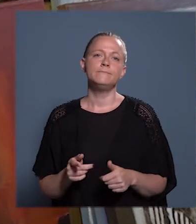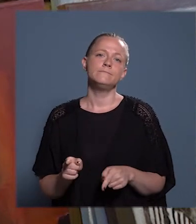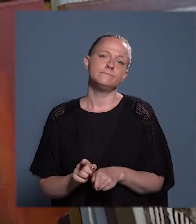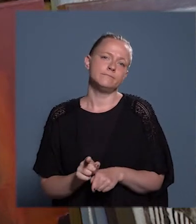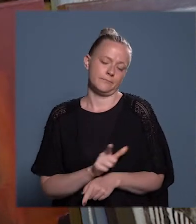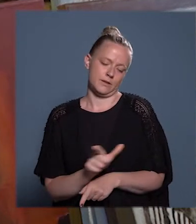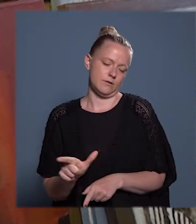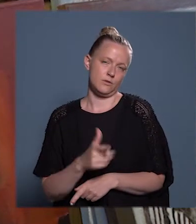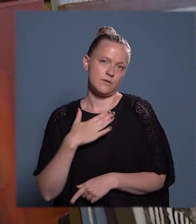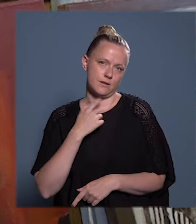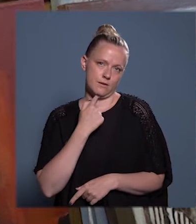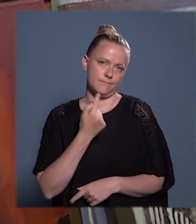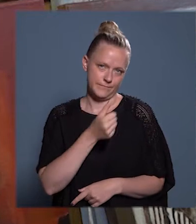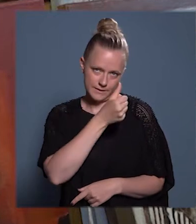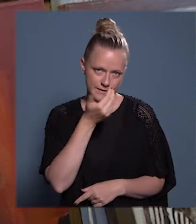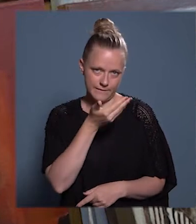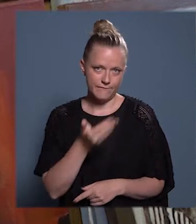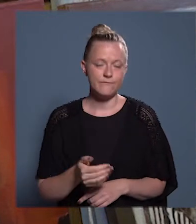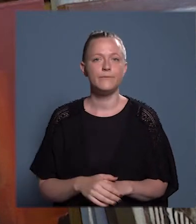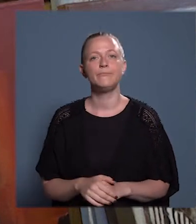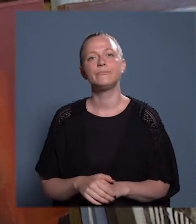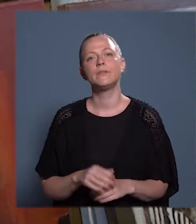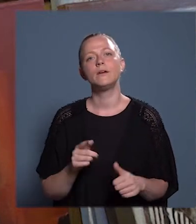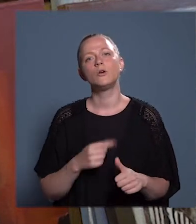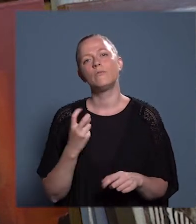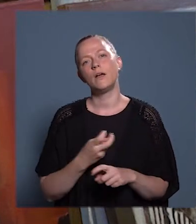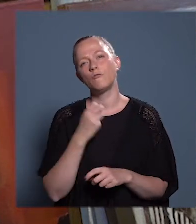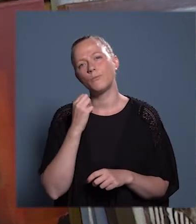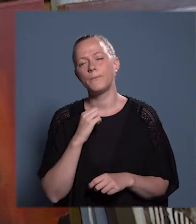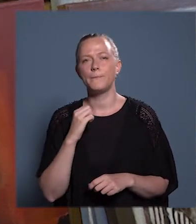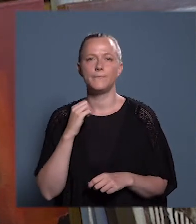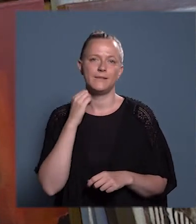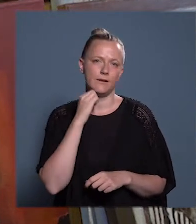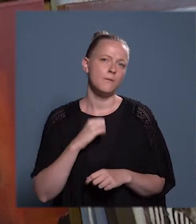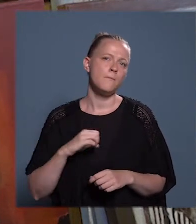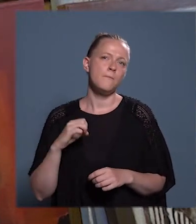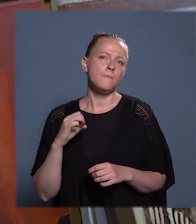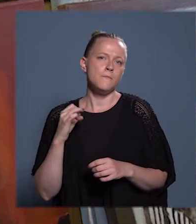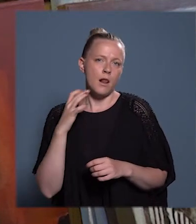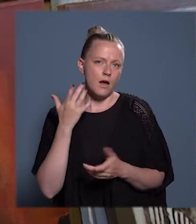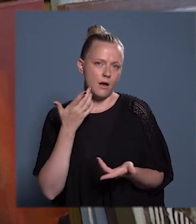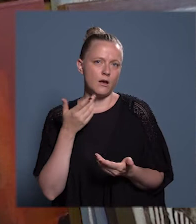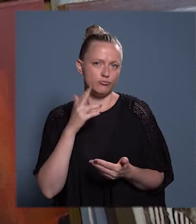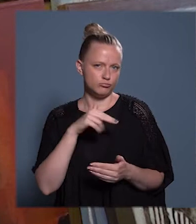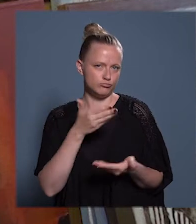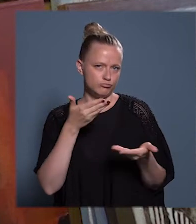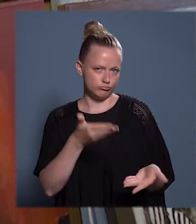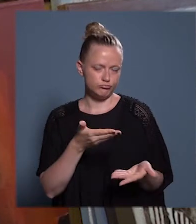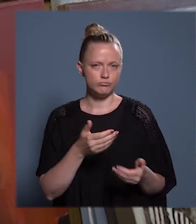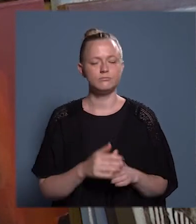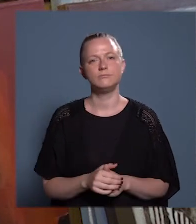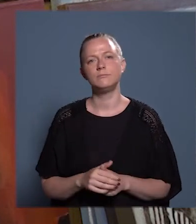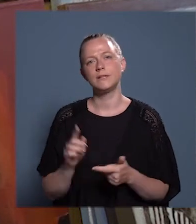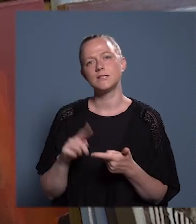a kettőt szeretném megemlíteni, a Kovács Péter Balázs, Munkácsy Díjas festőművész, és